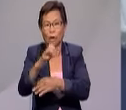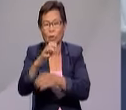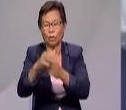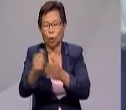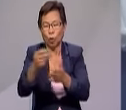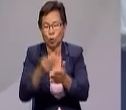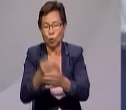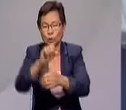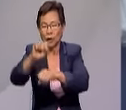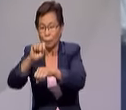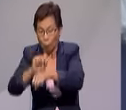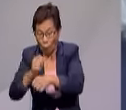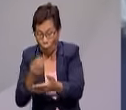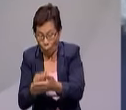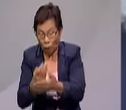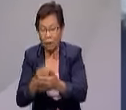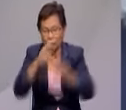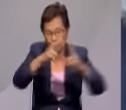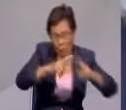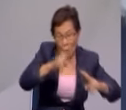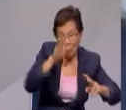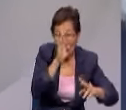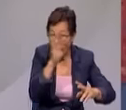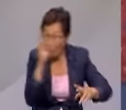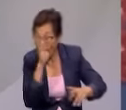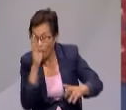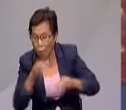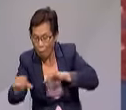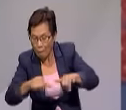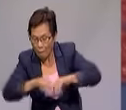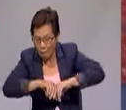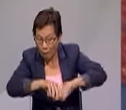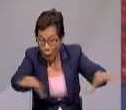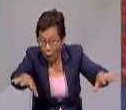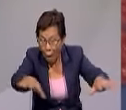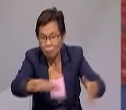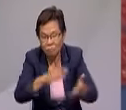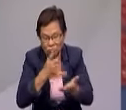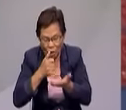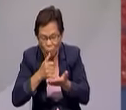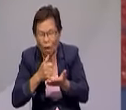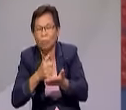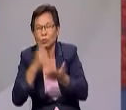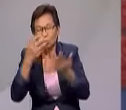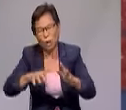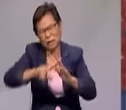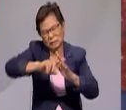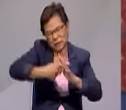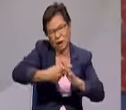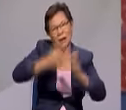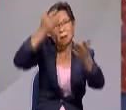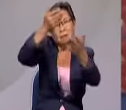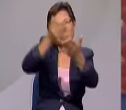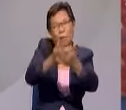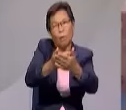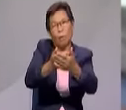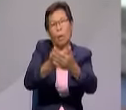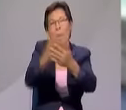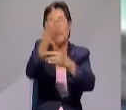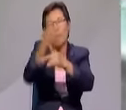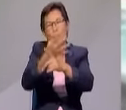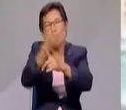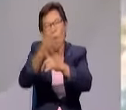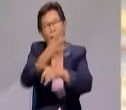$200 Singapura. Hasil risikan mendapati aktiviti pengedaran dadah berkenaan dipercayai telah beroperasi hingga 4